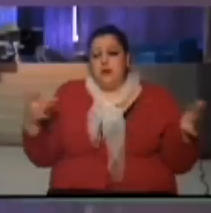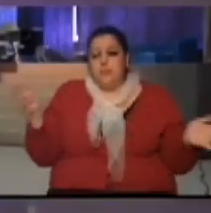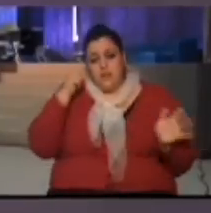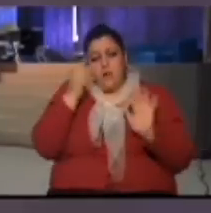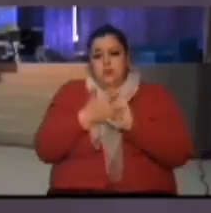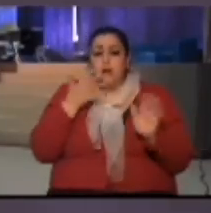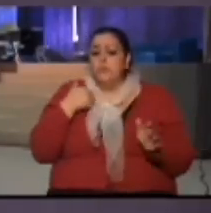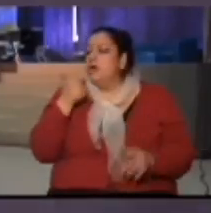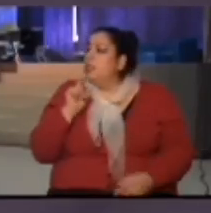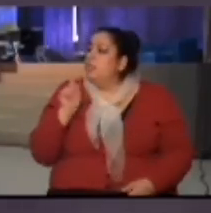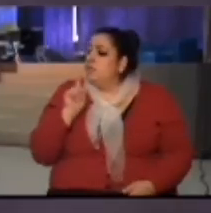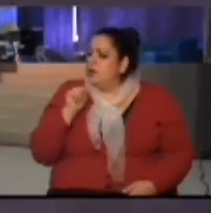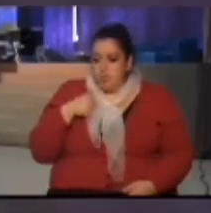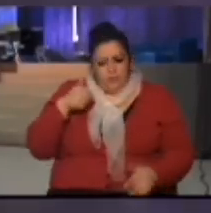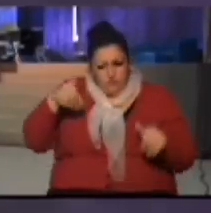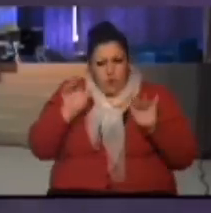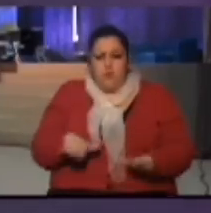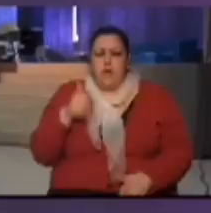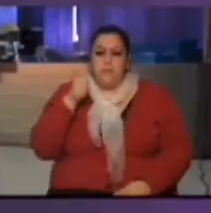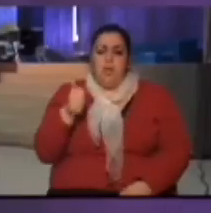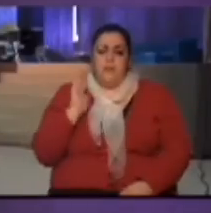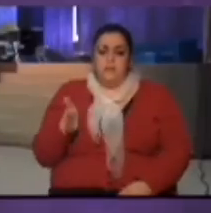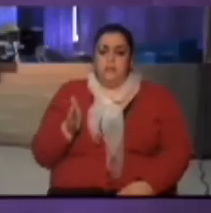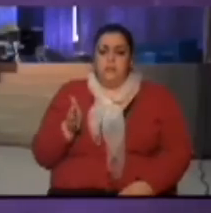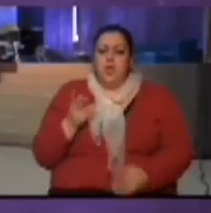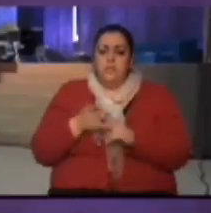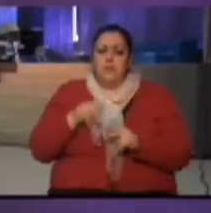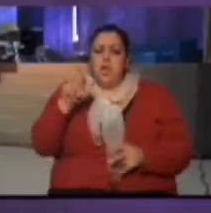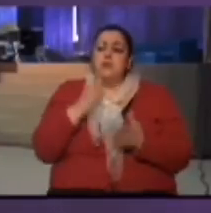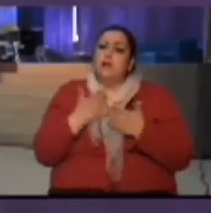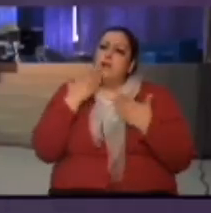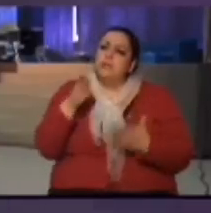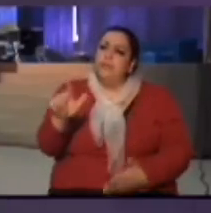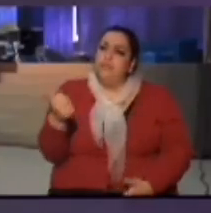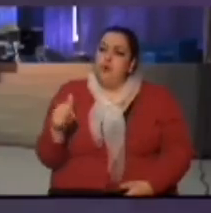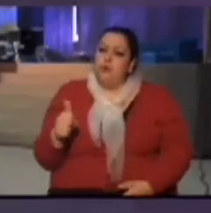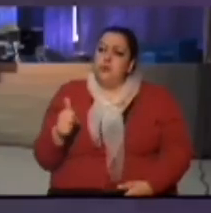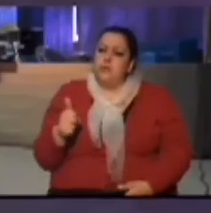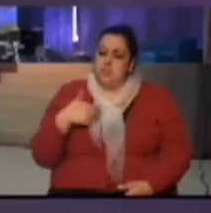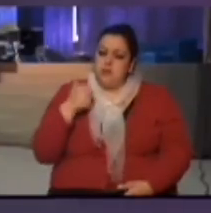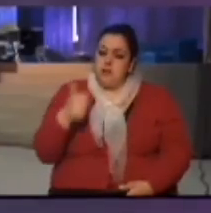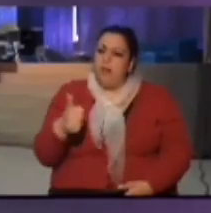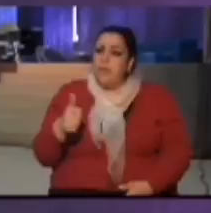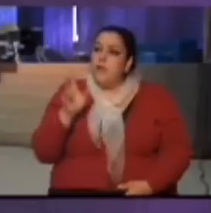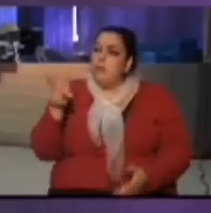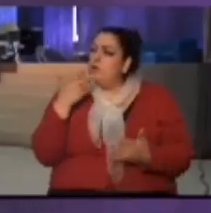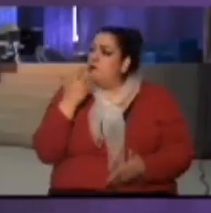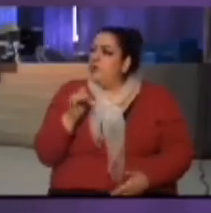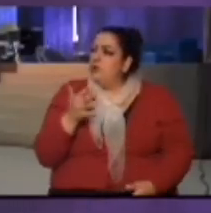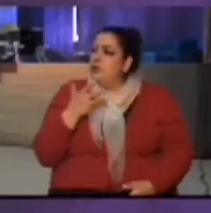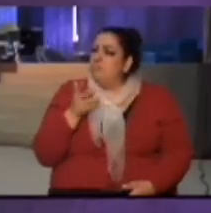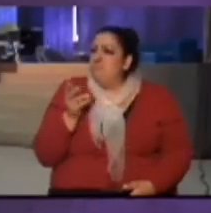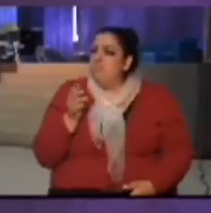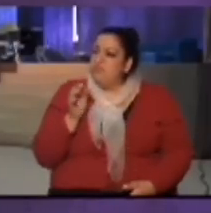լավ լինել, ու իմ միանշանակ պատասխանն է, լավ եմ։ Իմ միանշանակ պատասխանն է փառք Աստծուն,